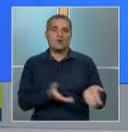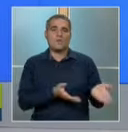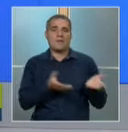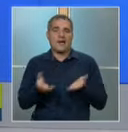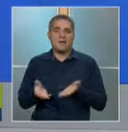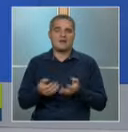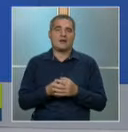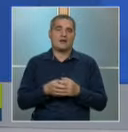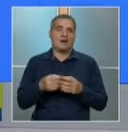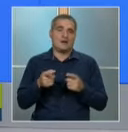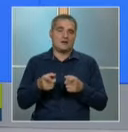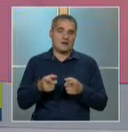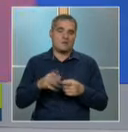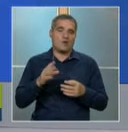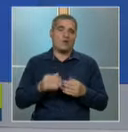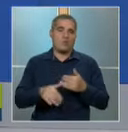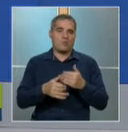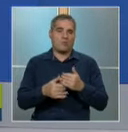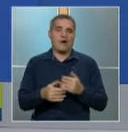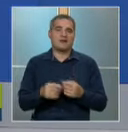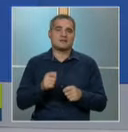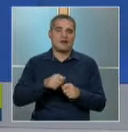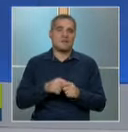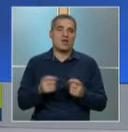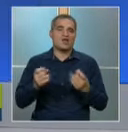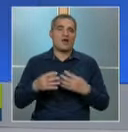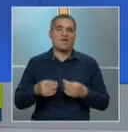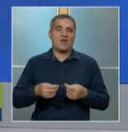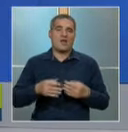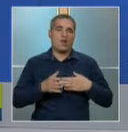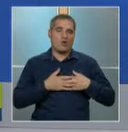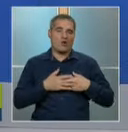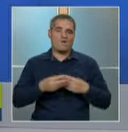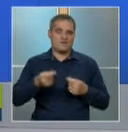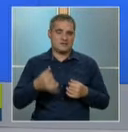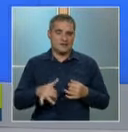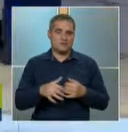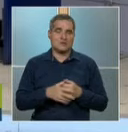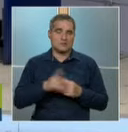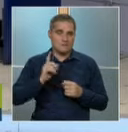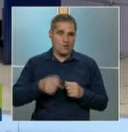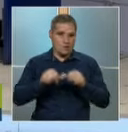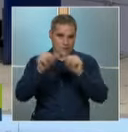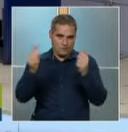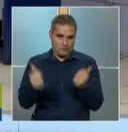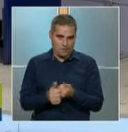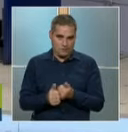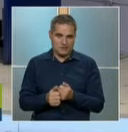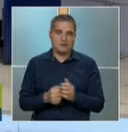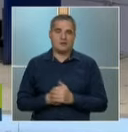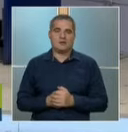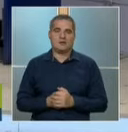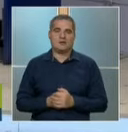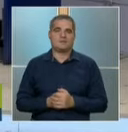биват създадени. Така че наистина много подпомага създаване на нови духовни ценности. Могат да формират нови ценности. Да,